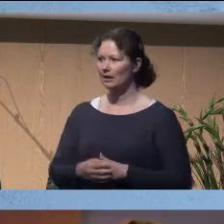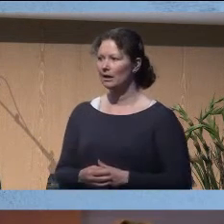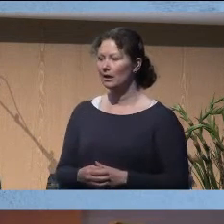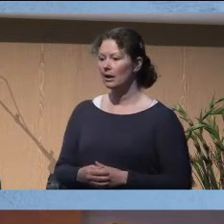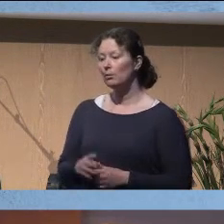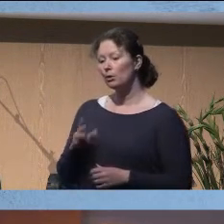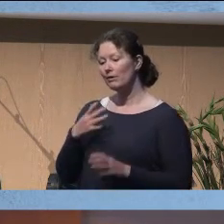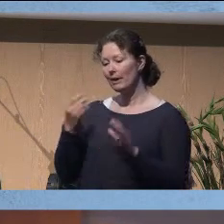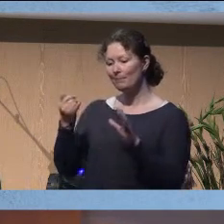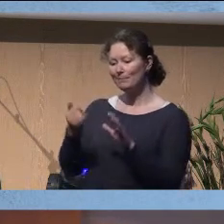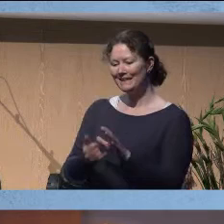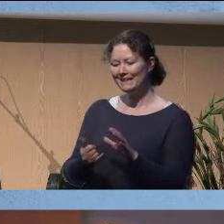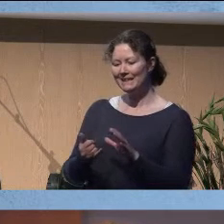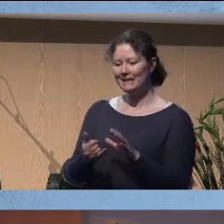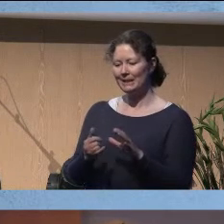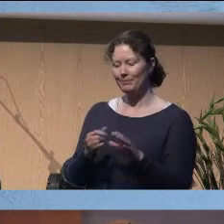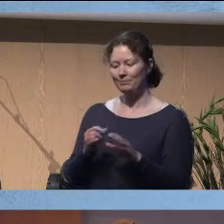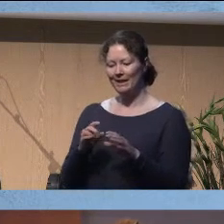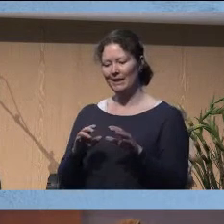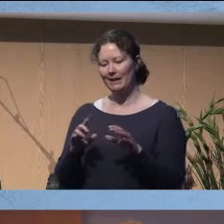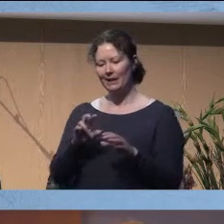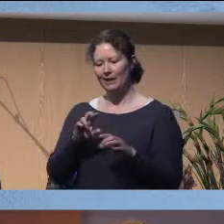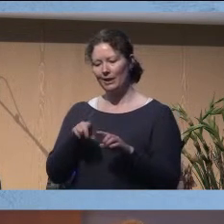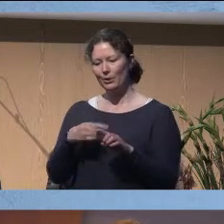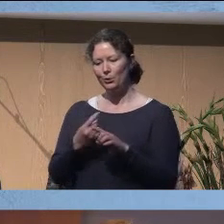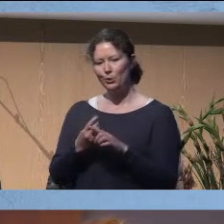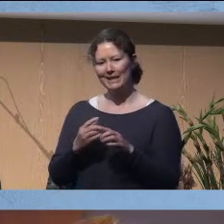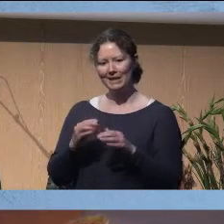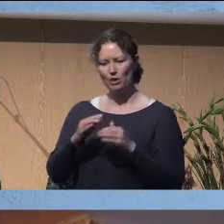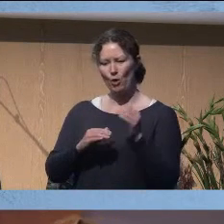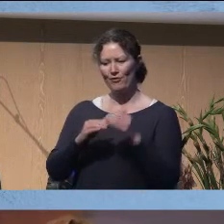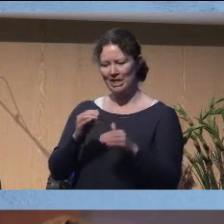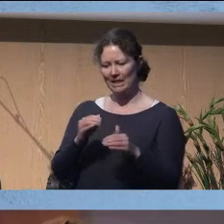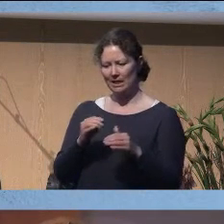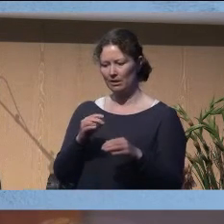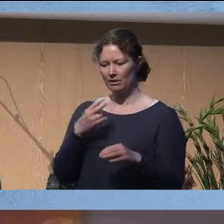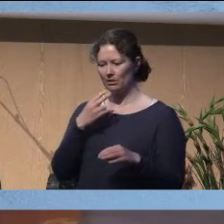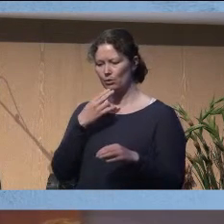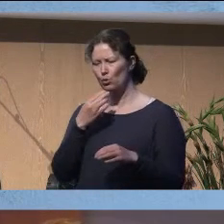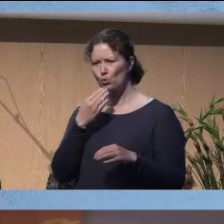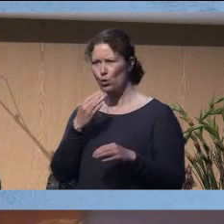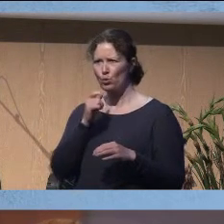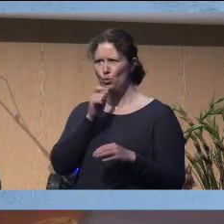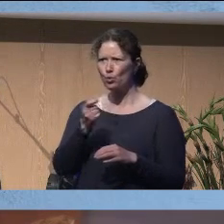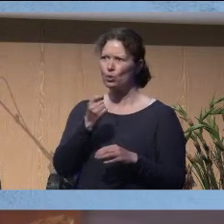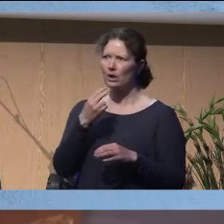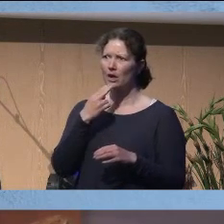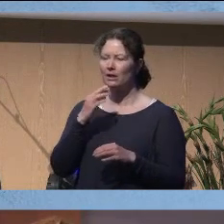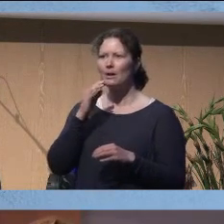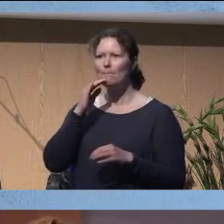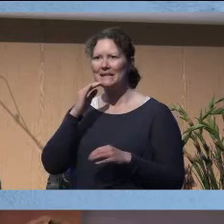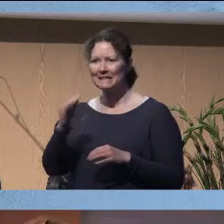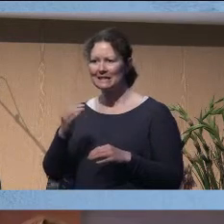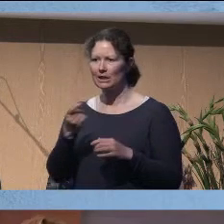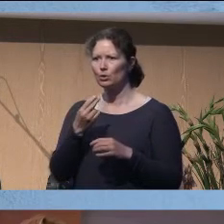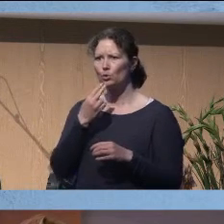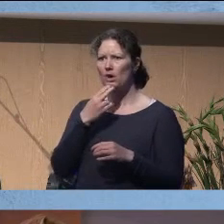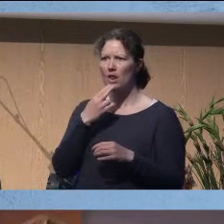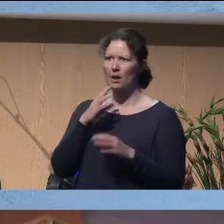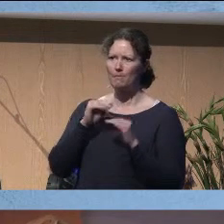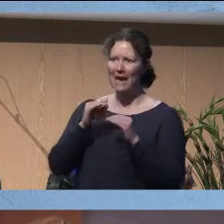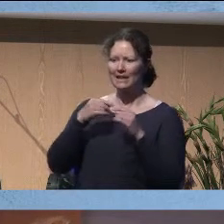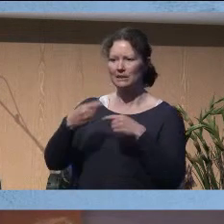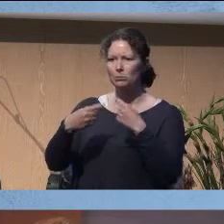midt inne I recovery, og vi har ikke funnet noe godt ord på norsk. Noen kaller det mestring, noen kaller det